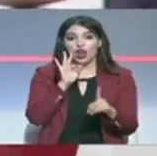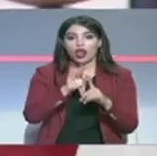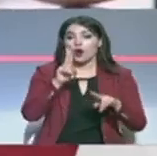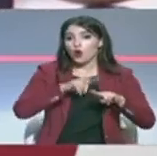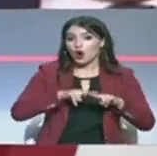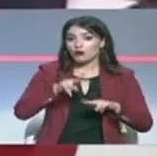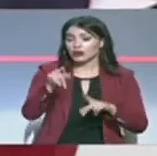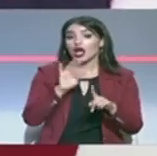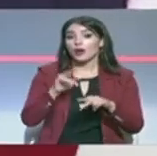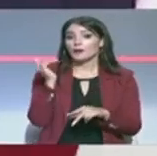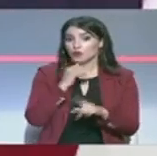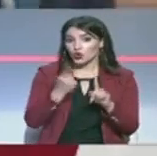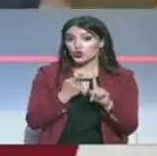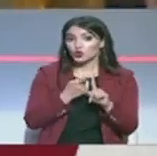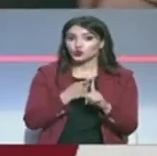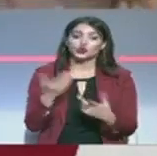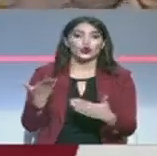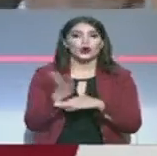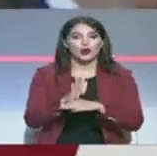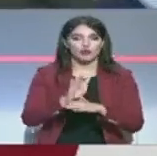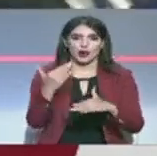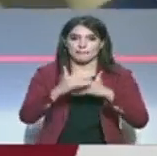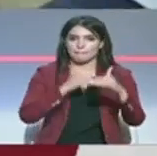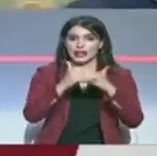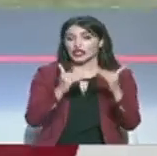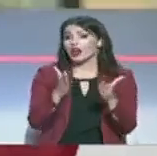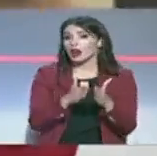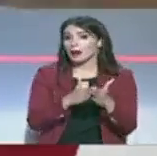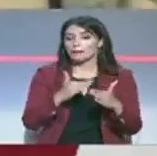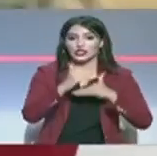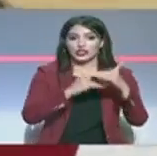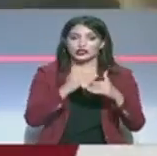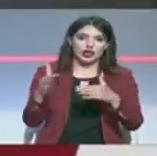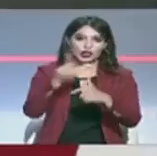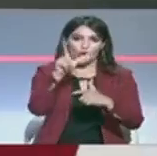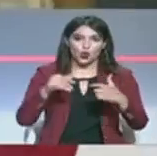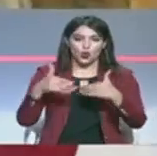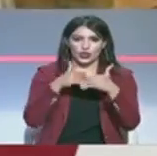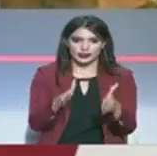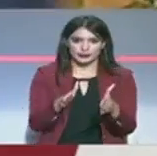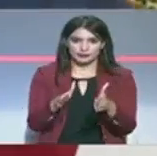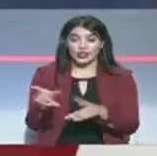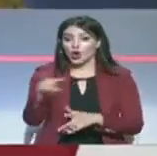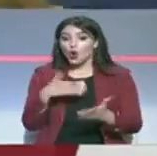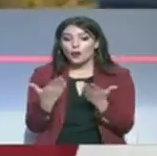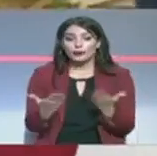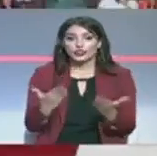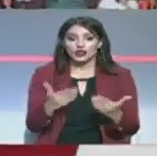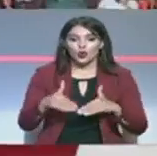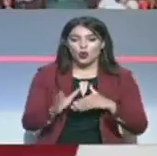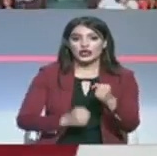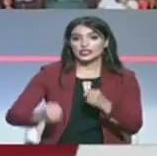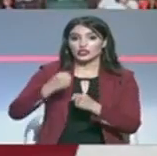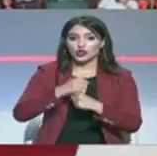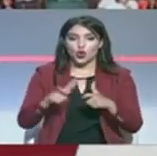بإصلاحات ضرورية ومواجهة مطالب التنمية ضمن توافق وطني واسع. وبالتوازي مع مسار تشكيل